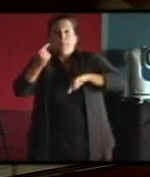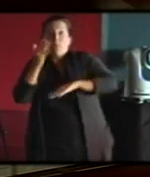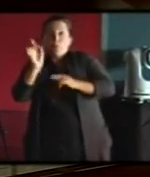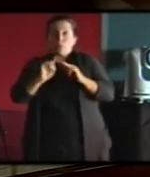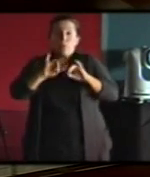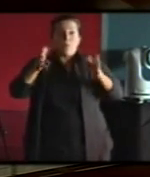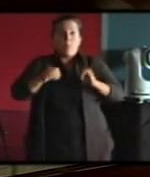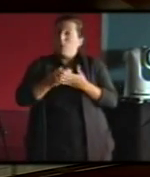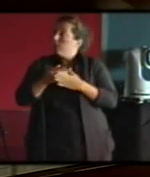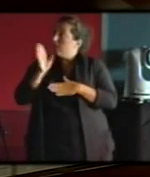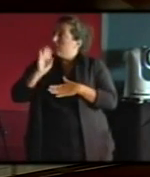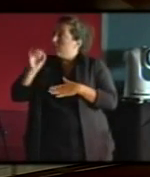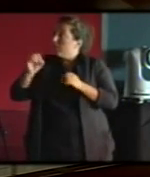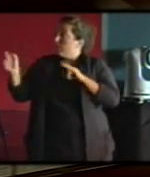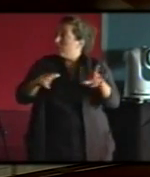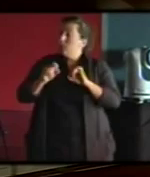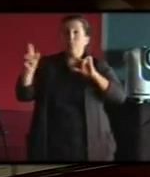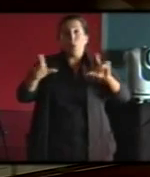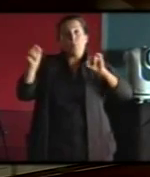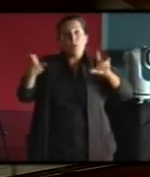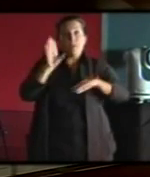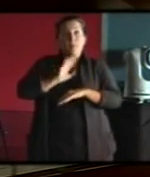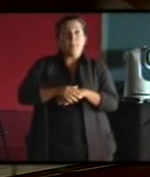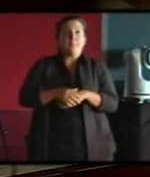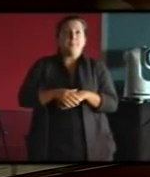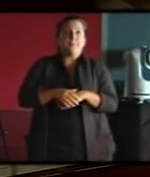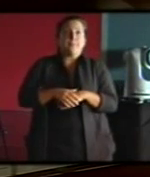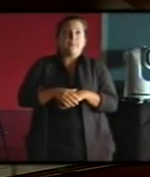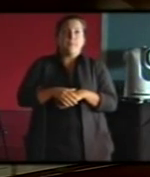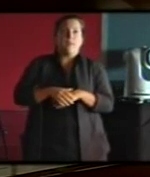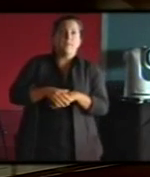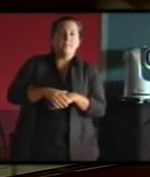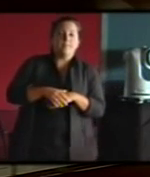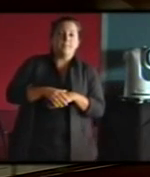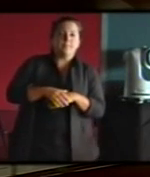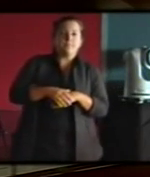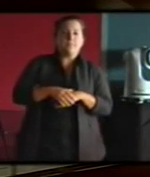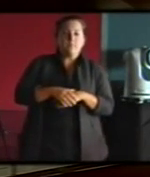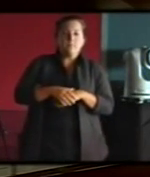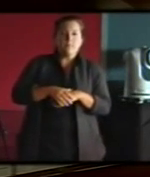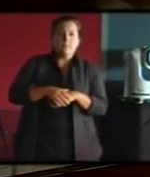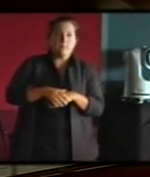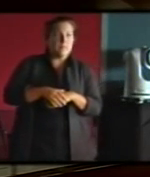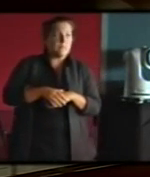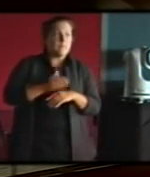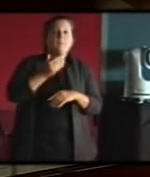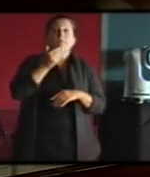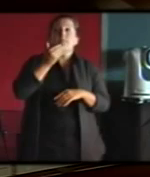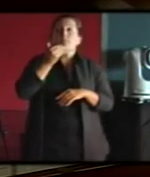choses? Donc, je pense qu'on peut lancer votre PowerPoint. Oui. Bonsoir à